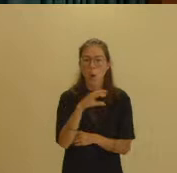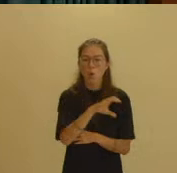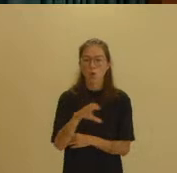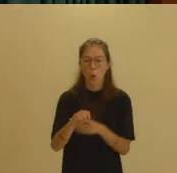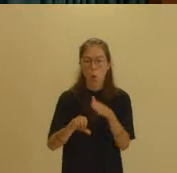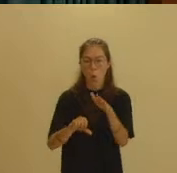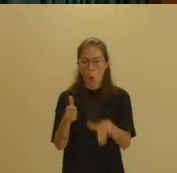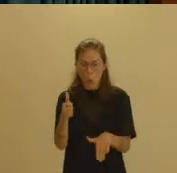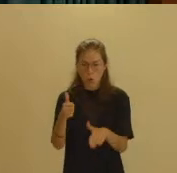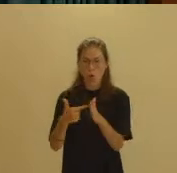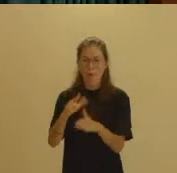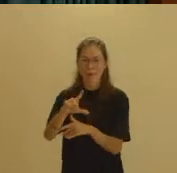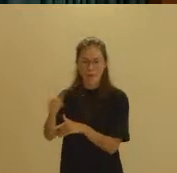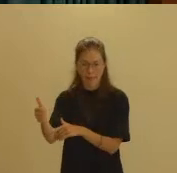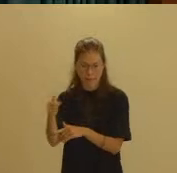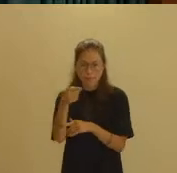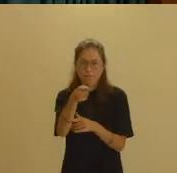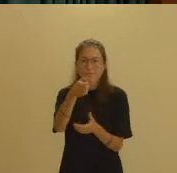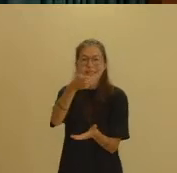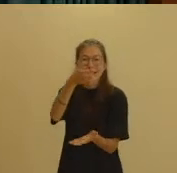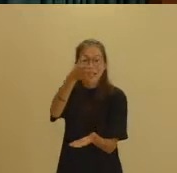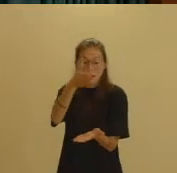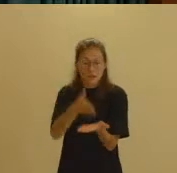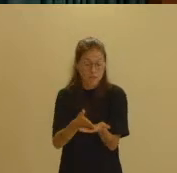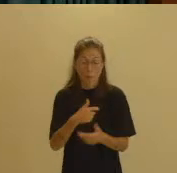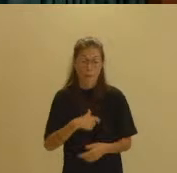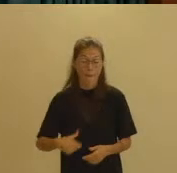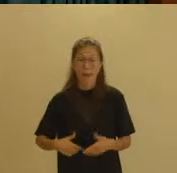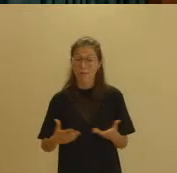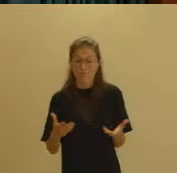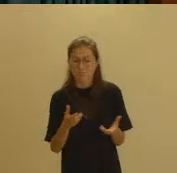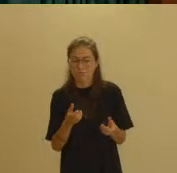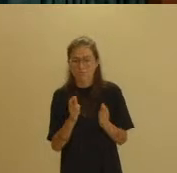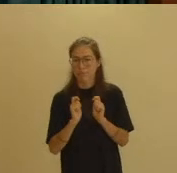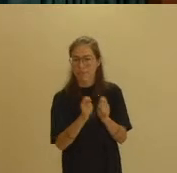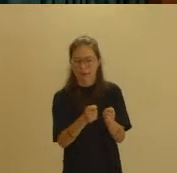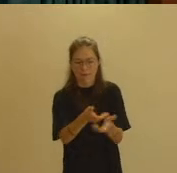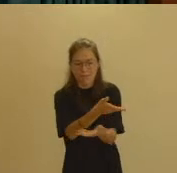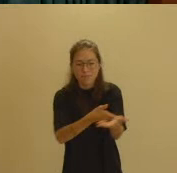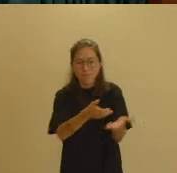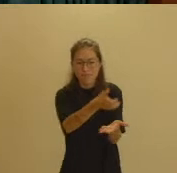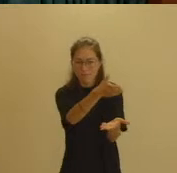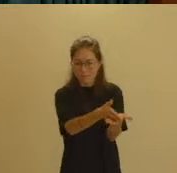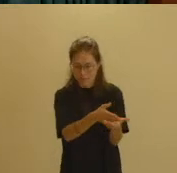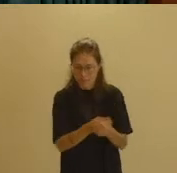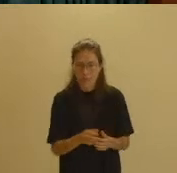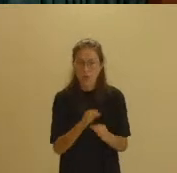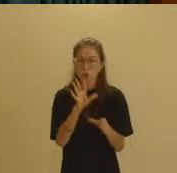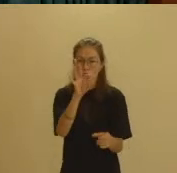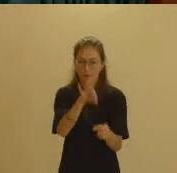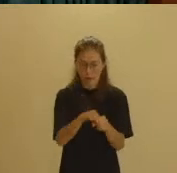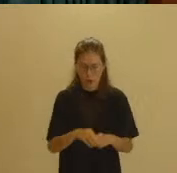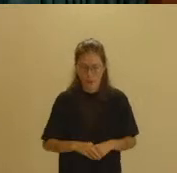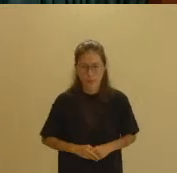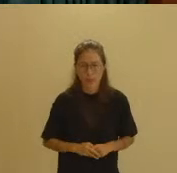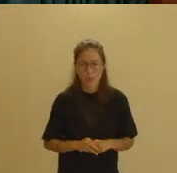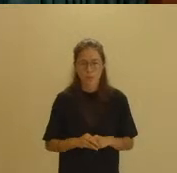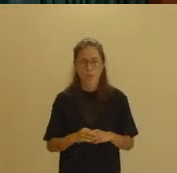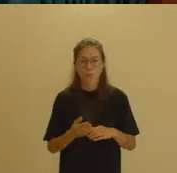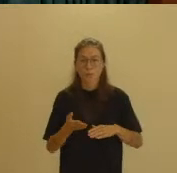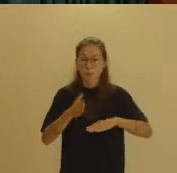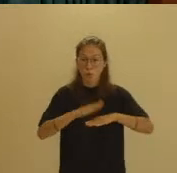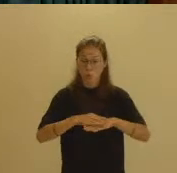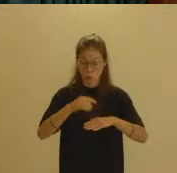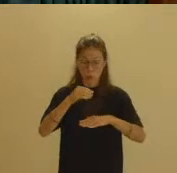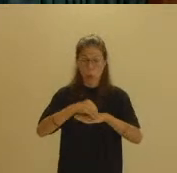111-2021, décision du maire prise par délégation du Conseil municipal. Le Conseil municipal prend acte de